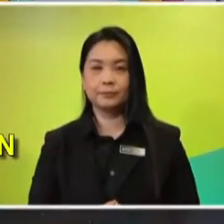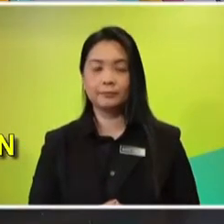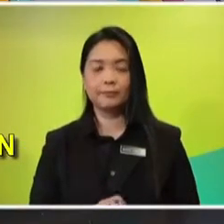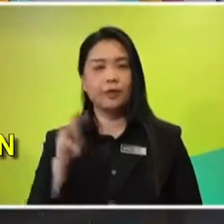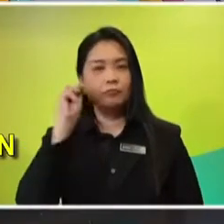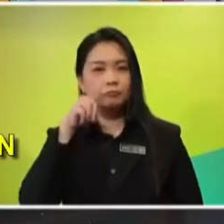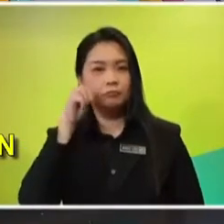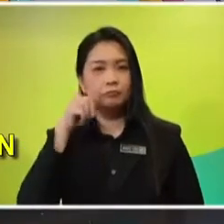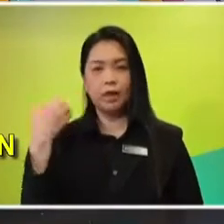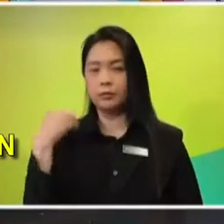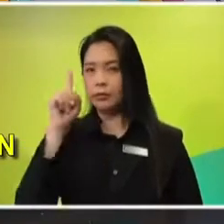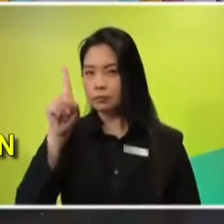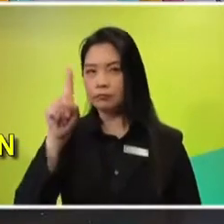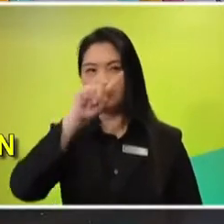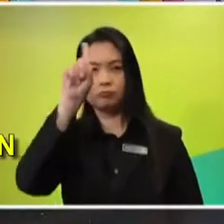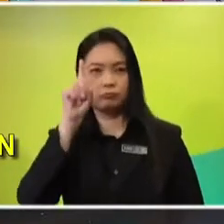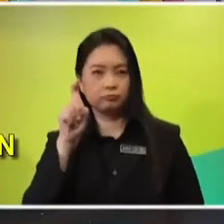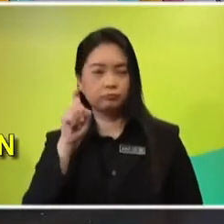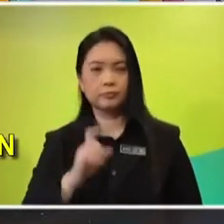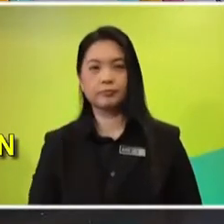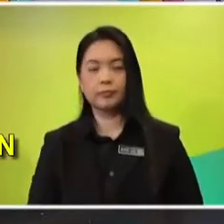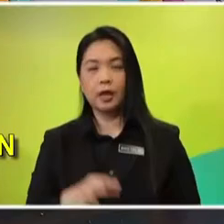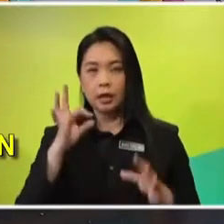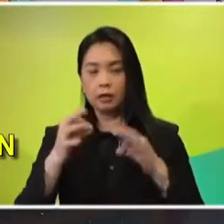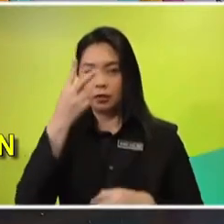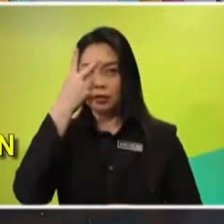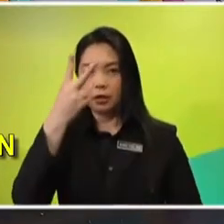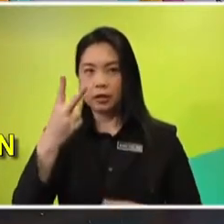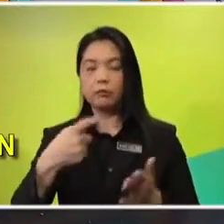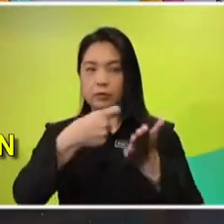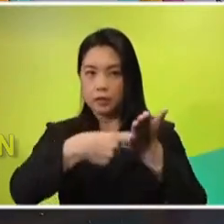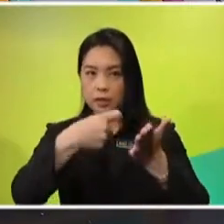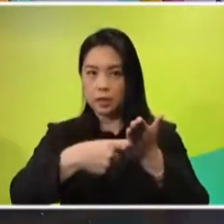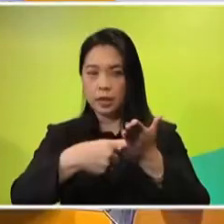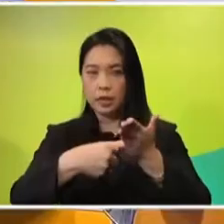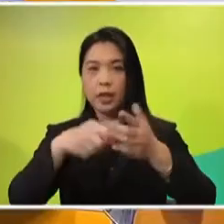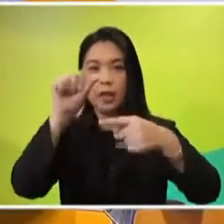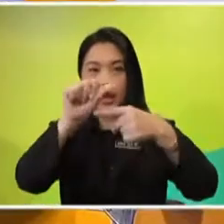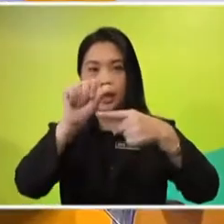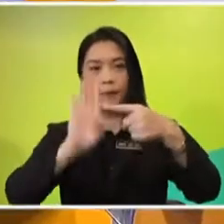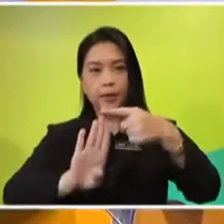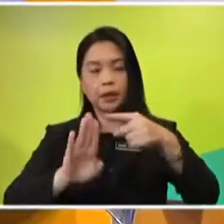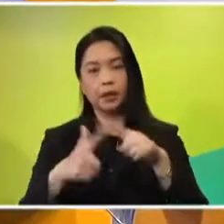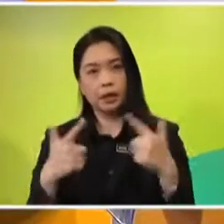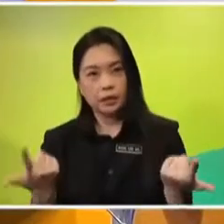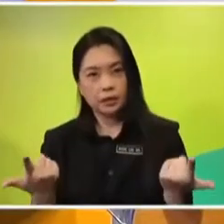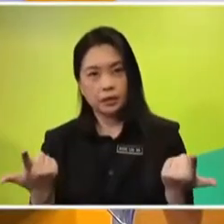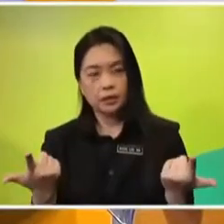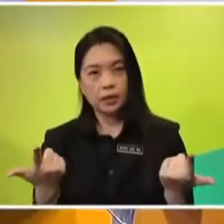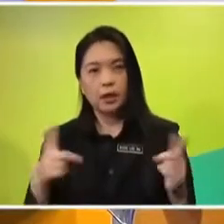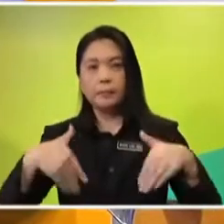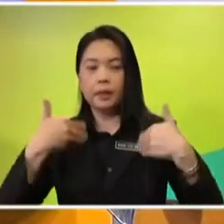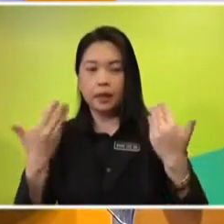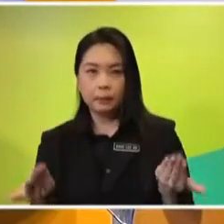nak tanya cikgu. Ya. Kita tengok nilai pengangka dan penyebutnya berbeza-beza kalau dekat sini kan cikgu? Betul Mira. Bagaimana pula